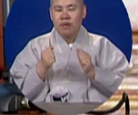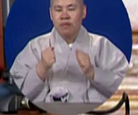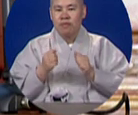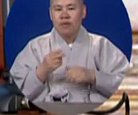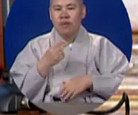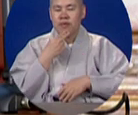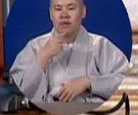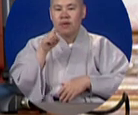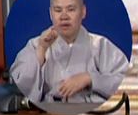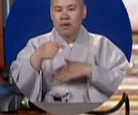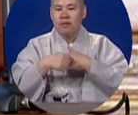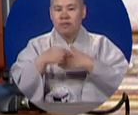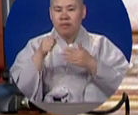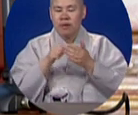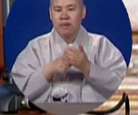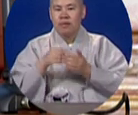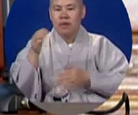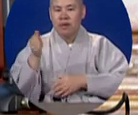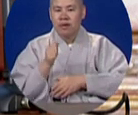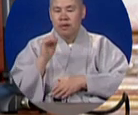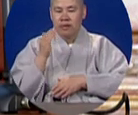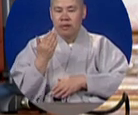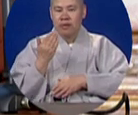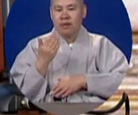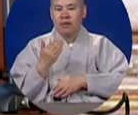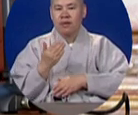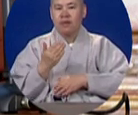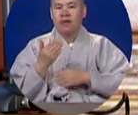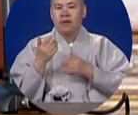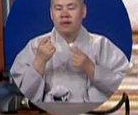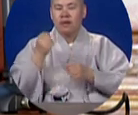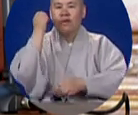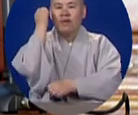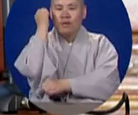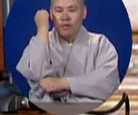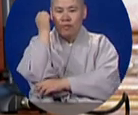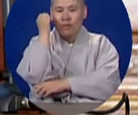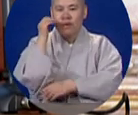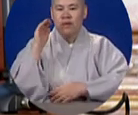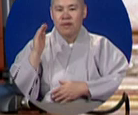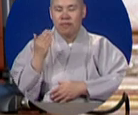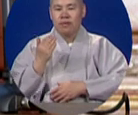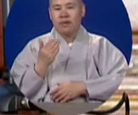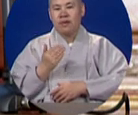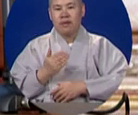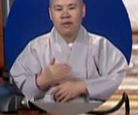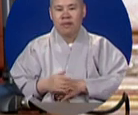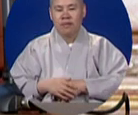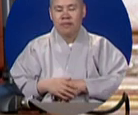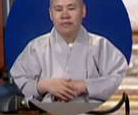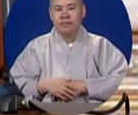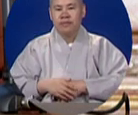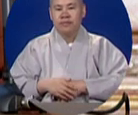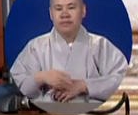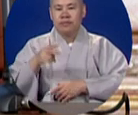없이 그 마음을 낼지니라 이랬거든요 이게 아주 기본입니다 그러면